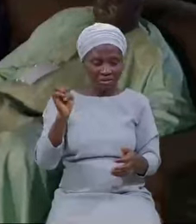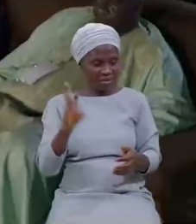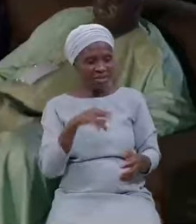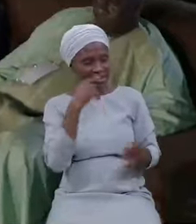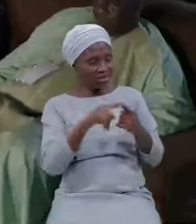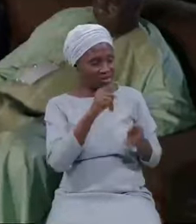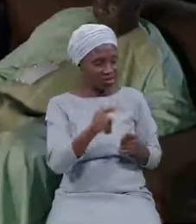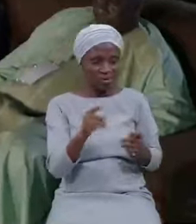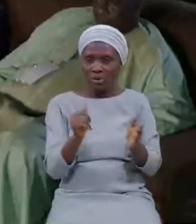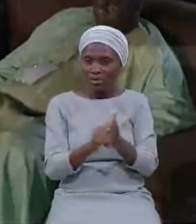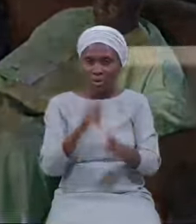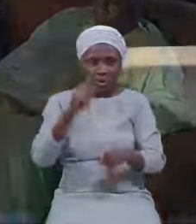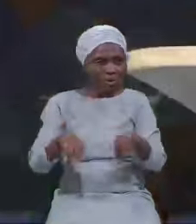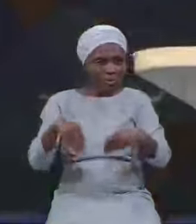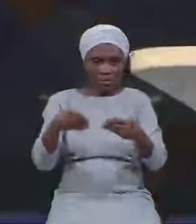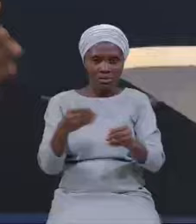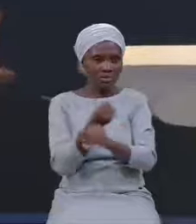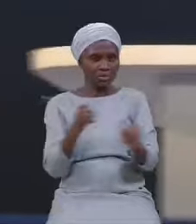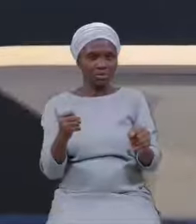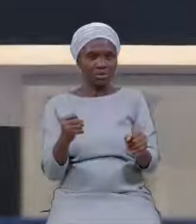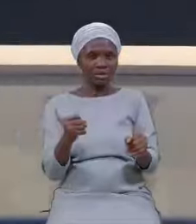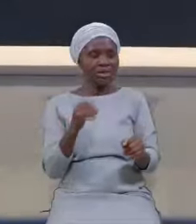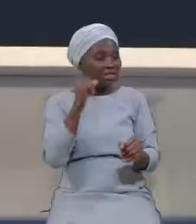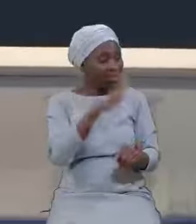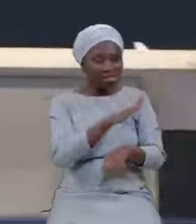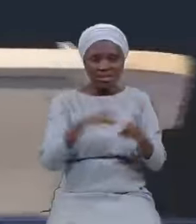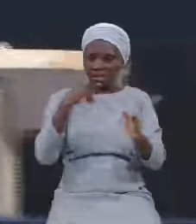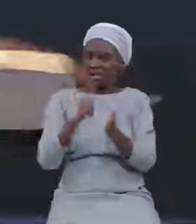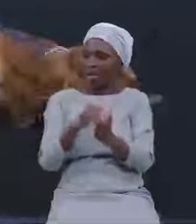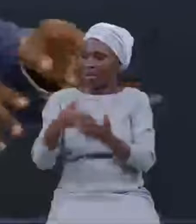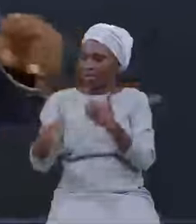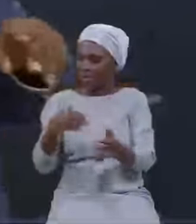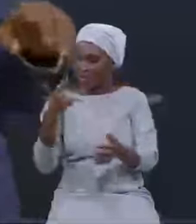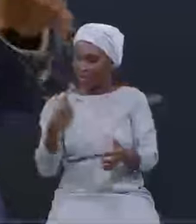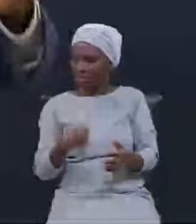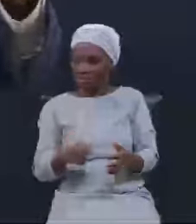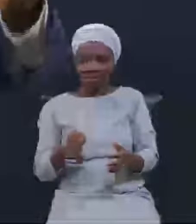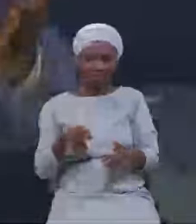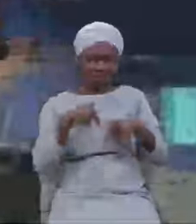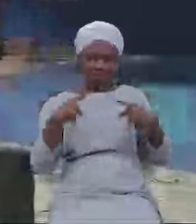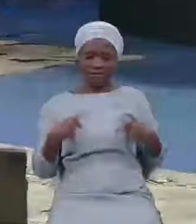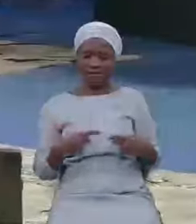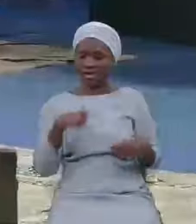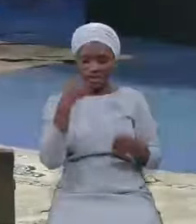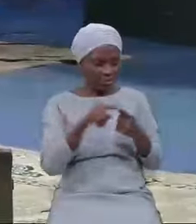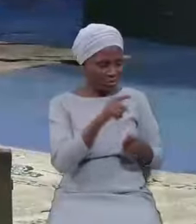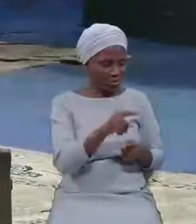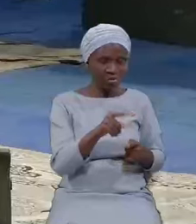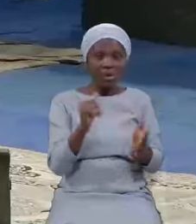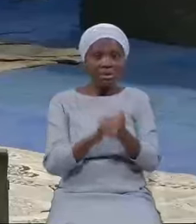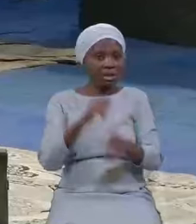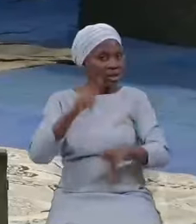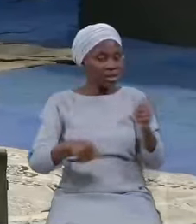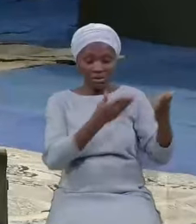le Sanhédrin vous dit, ça n'apportera pas la vie éternelle. Laissez-moi vous doigter Jésus. C'est pourquoi je viens ce